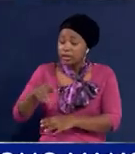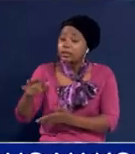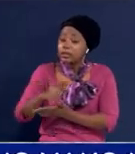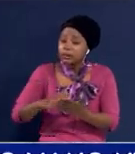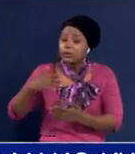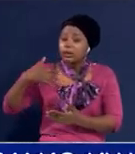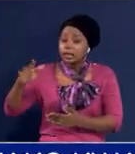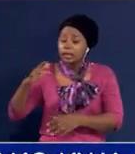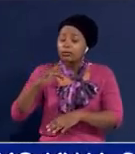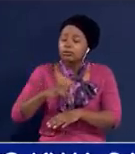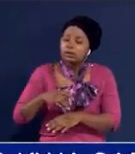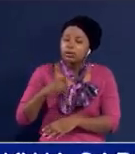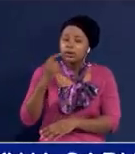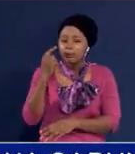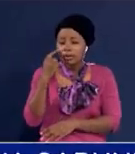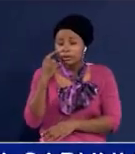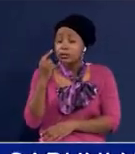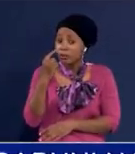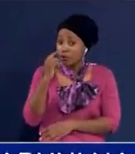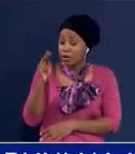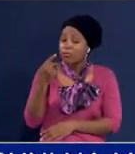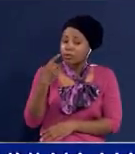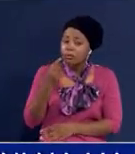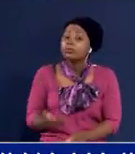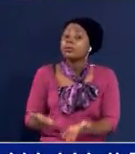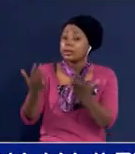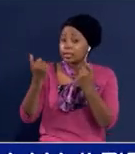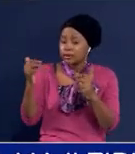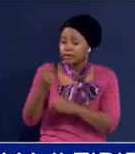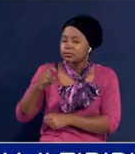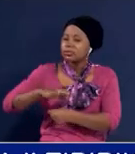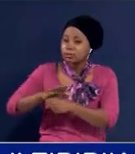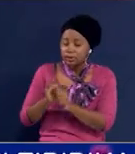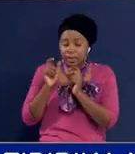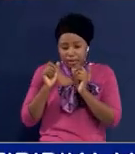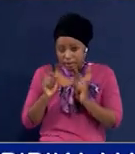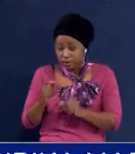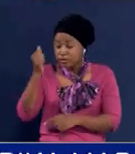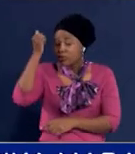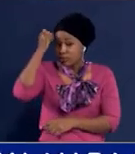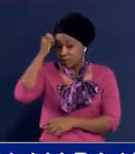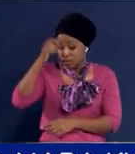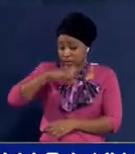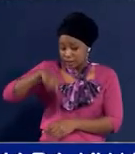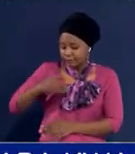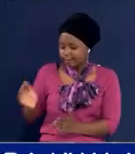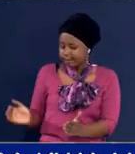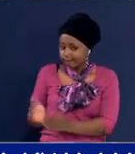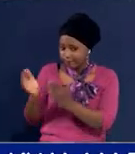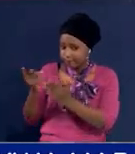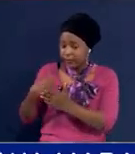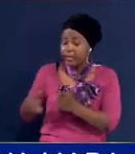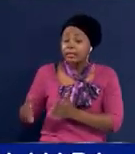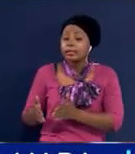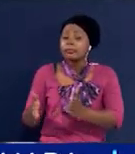ataenda kujigusa kwenye macho, pua au mdomo, ataweza kupata virusi vya corona. Lakini tukumbuke kwamba tunahamasisha sana hata maeneo ya